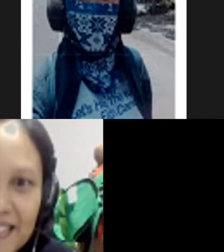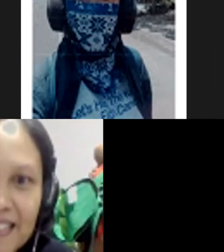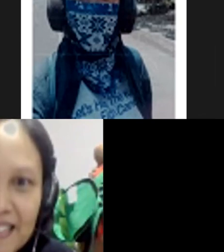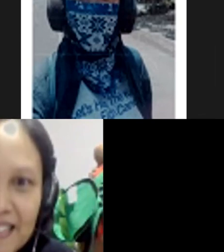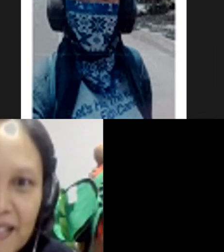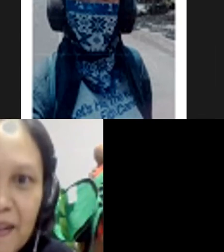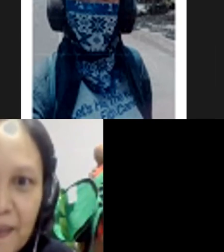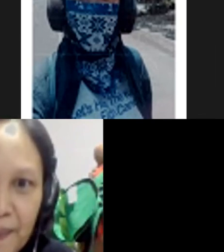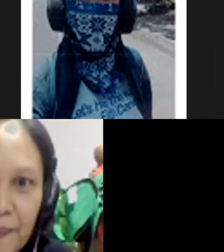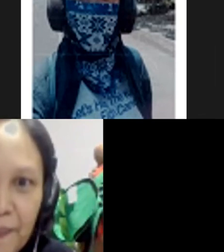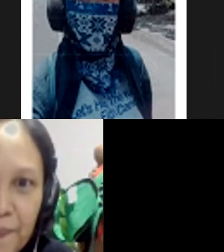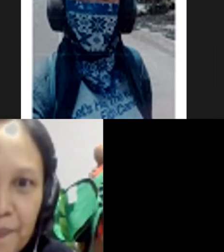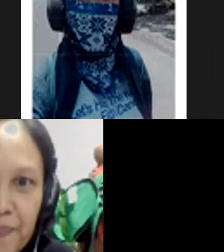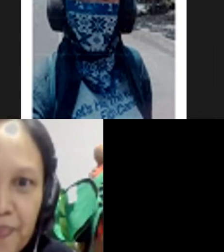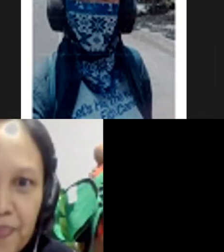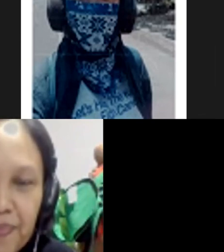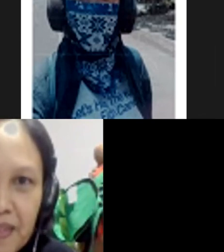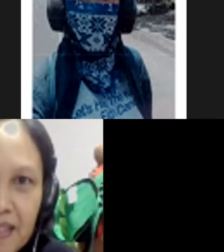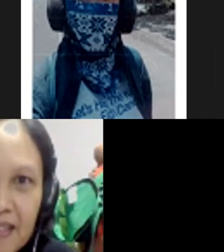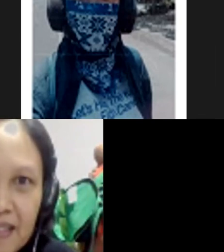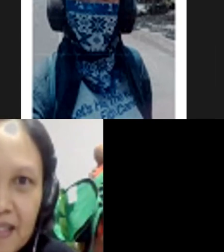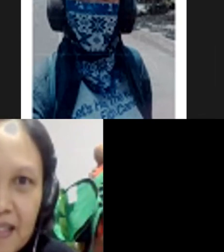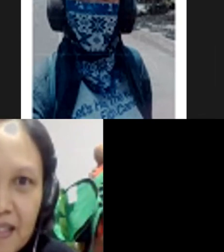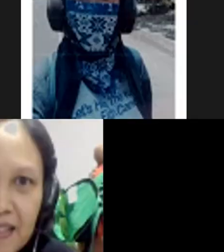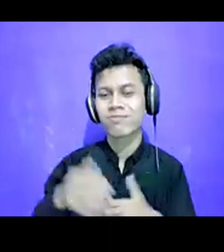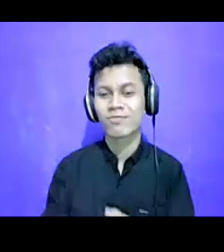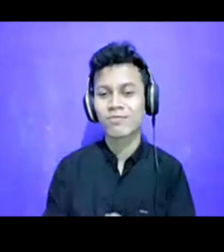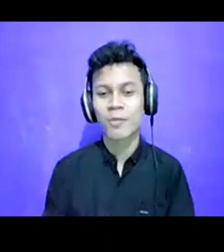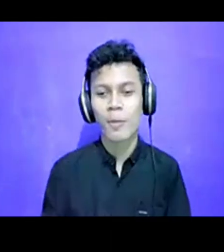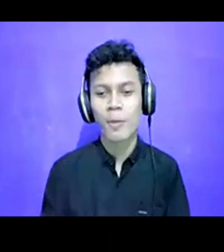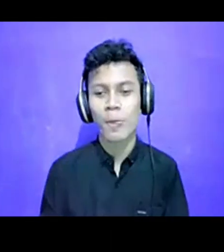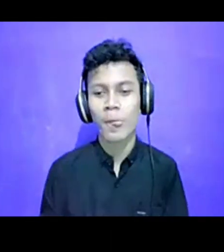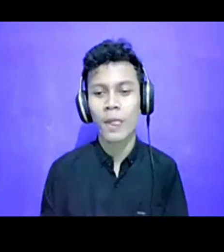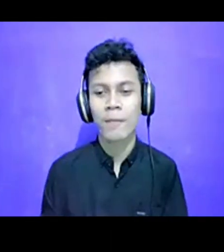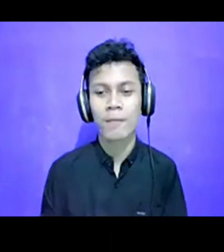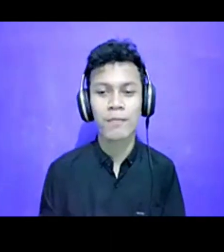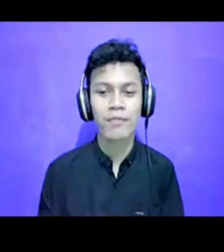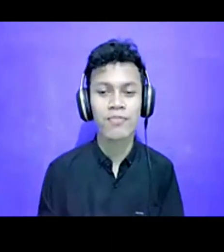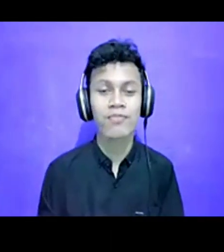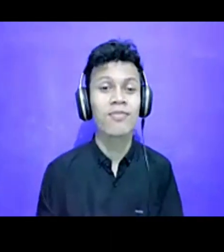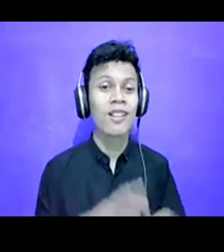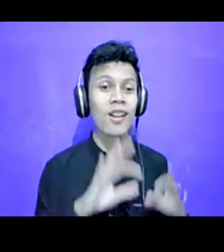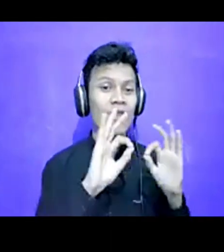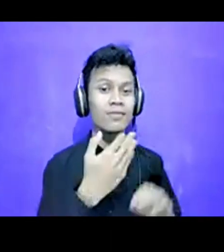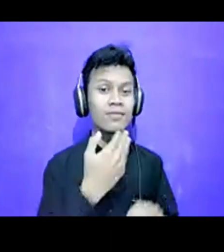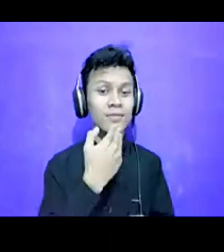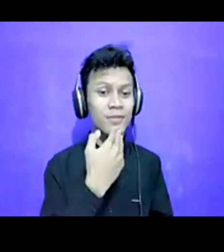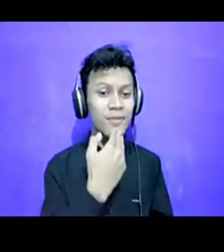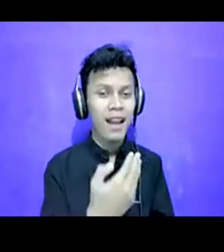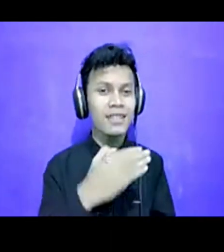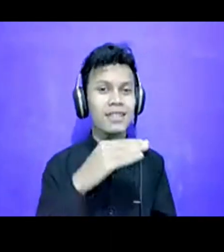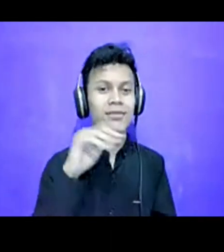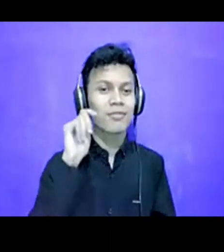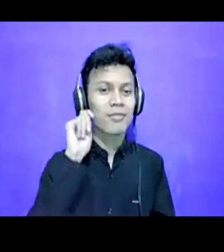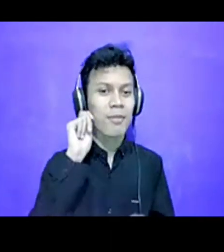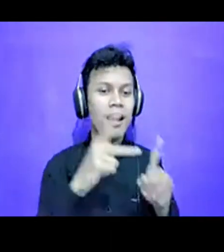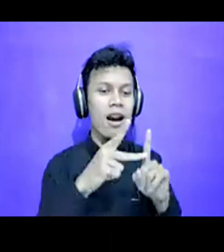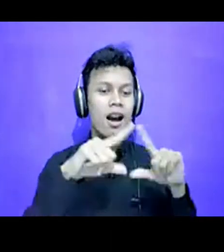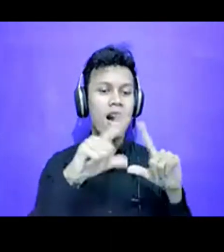nanti toolsnya apa yang bisa kita pakai gitu. Iya baik, terima kasih Mbak Harum untuk